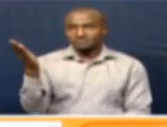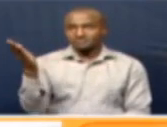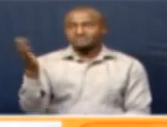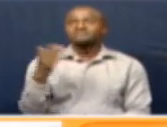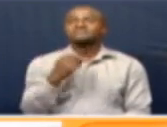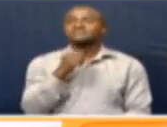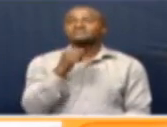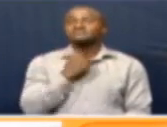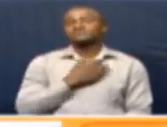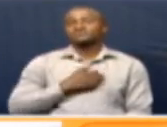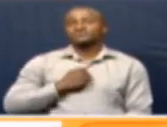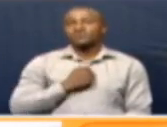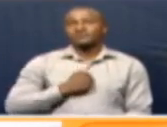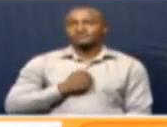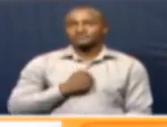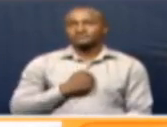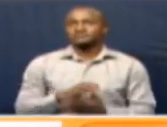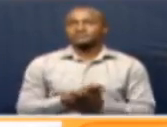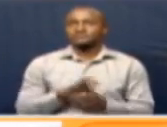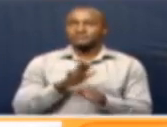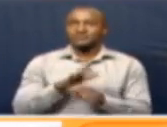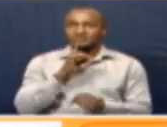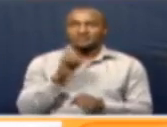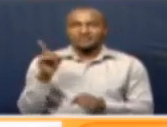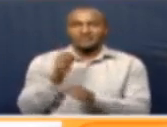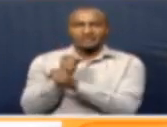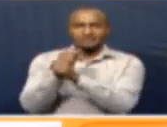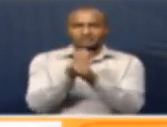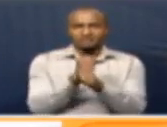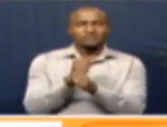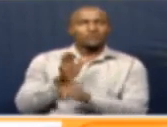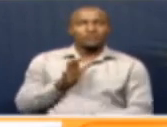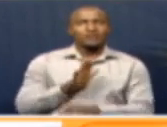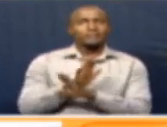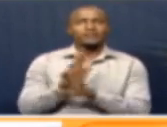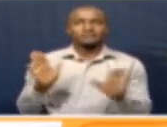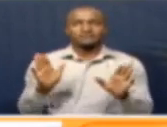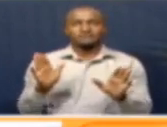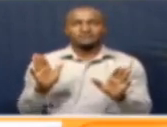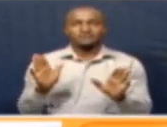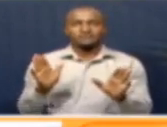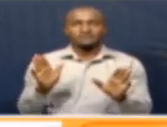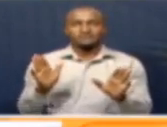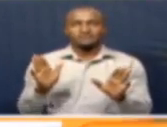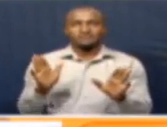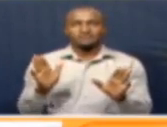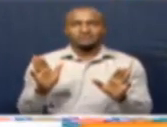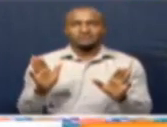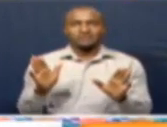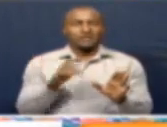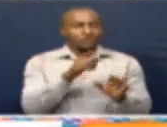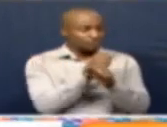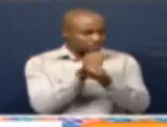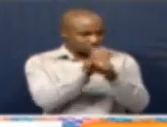nyingi sana huko nje, kina mama wakisema Bi Msafwari anapenda sana kutetea wanawake. Bi Msafwari, watu wanasema kwamba anapenda kutetea wanawake. Anapenda kutetea